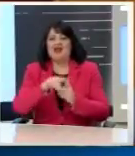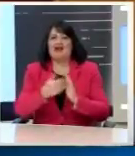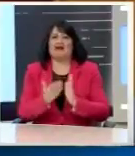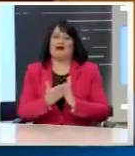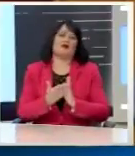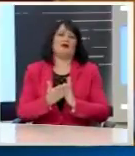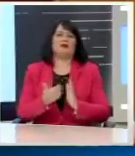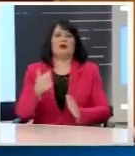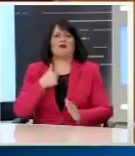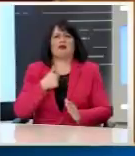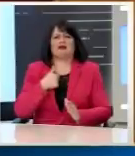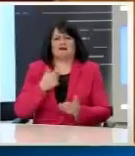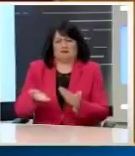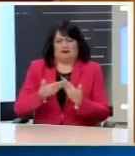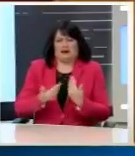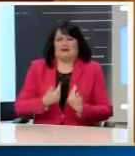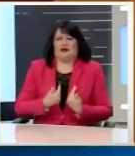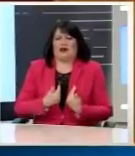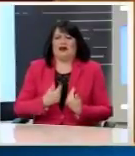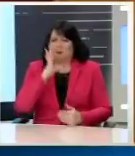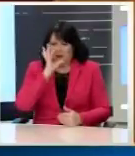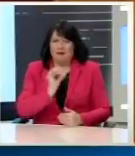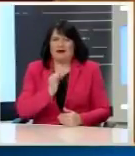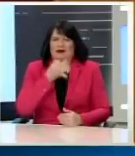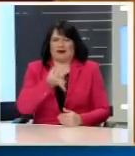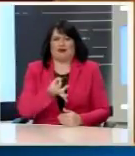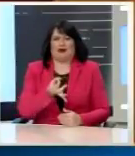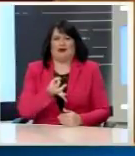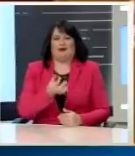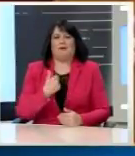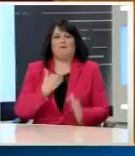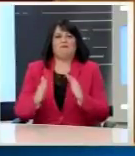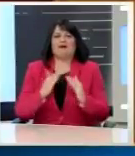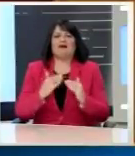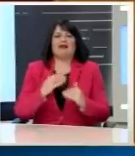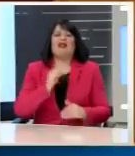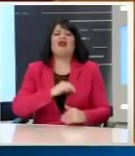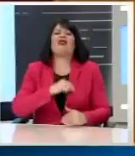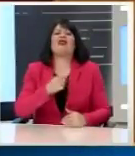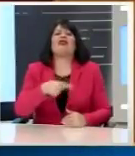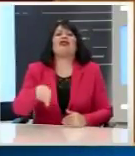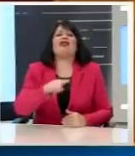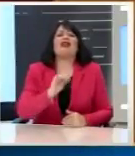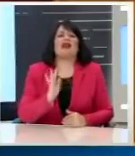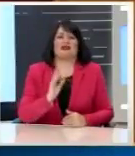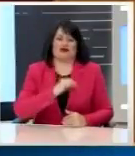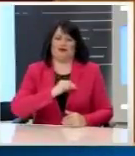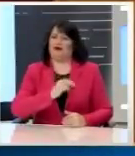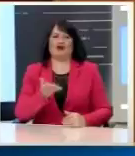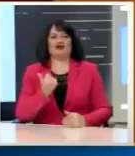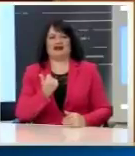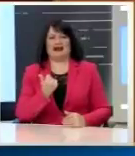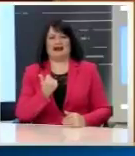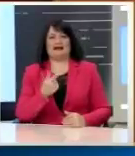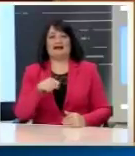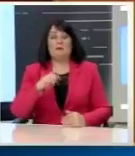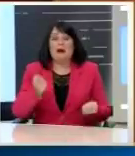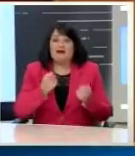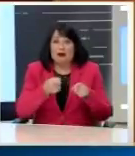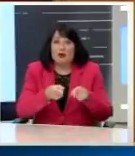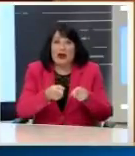Εμάς καλό μας κάνετε, ειλικρινά σας το λέω. Διότι δεν κερδίζετε με αυτά. Δεν κερδίζετε με